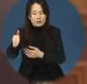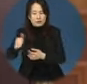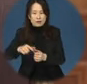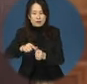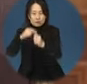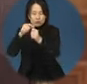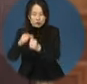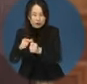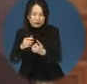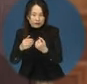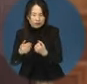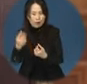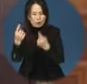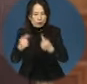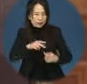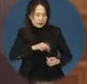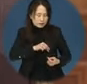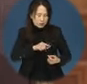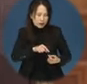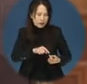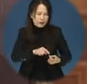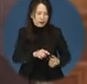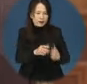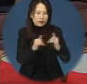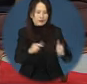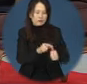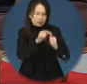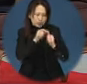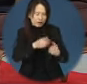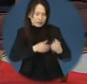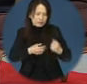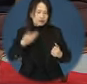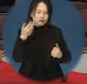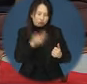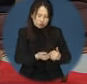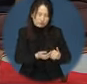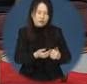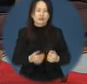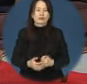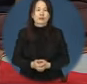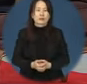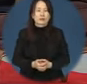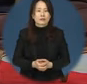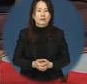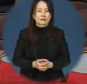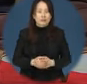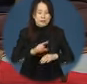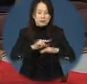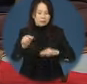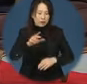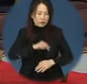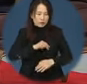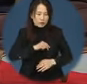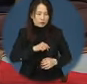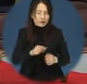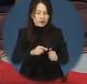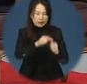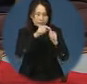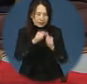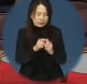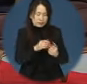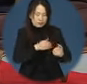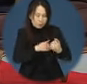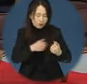하는 것 이번 지방자치 법 개정에 주된 내용입니다 지방의회 의 인사권을 부여하고 정책지원 인력을